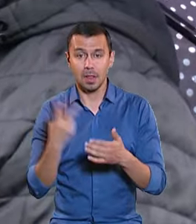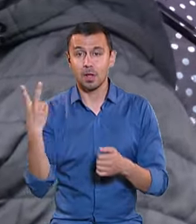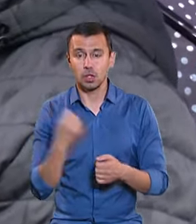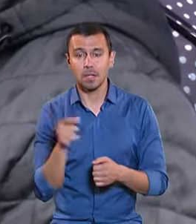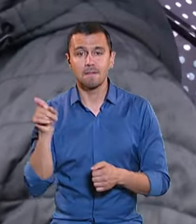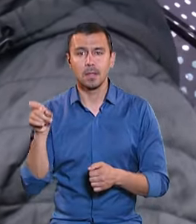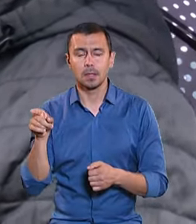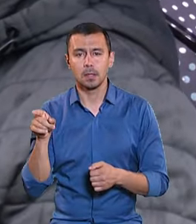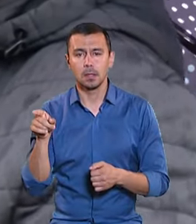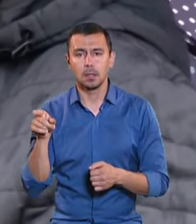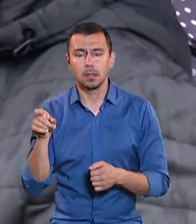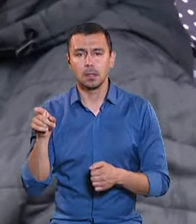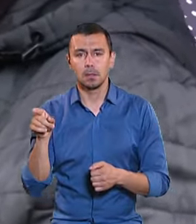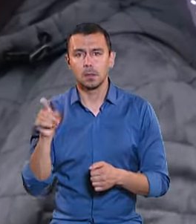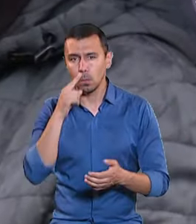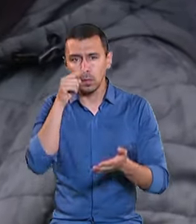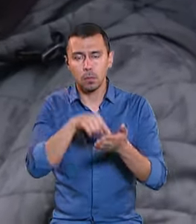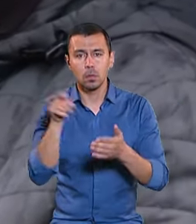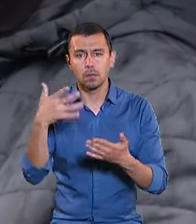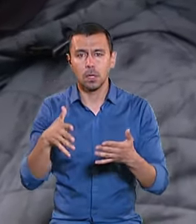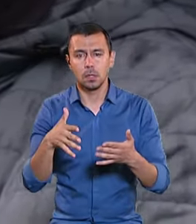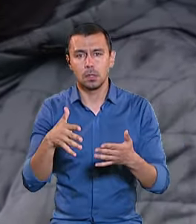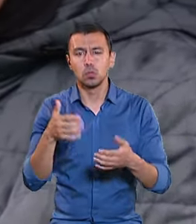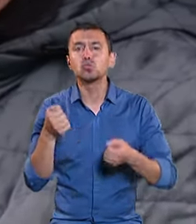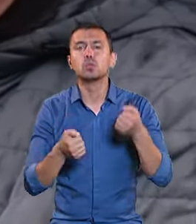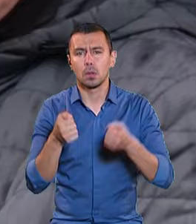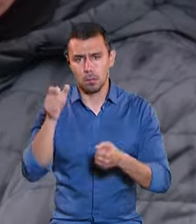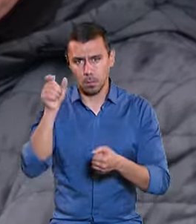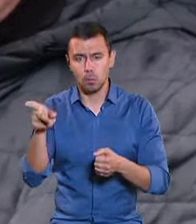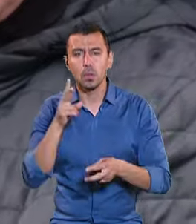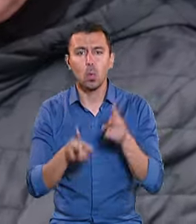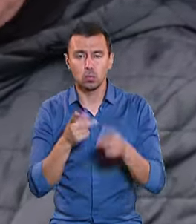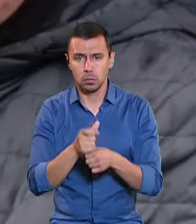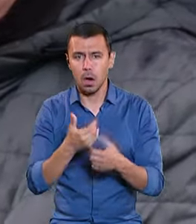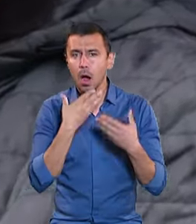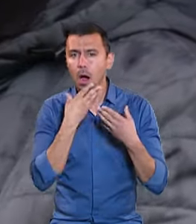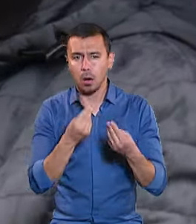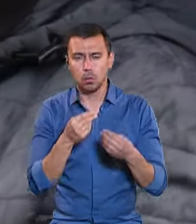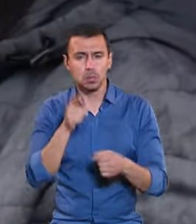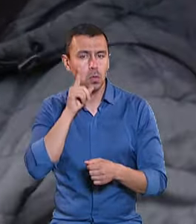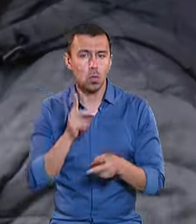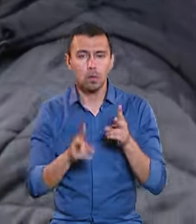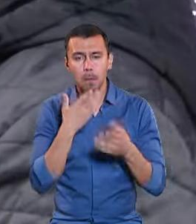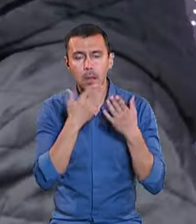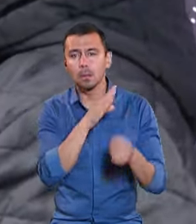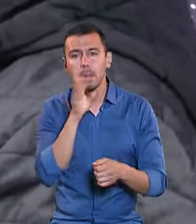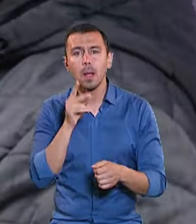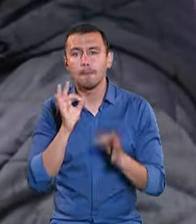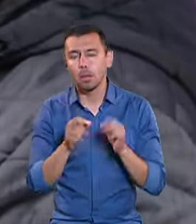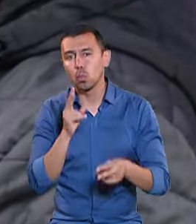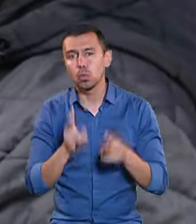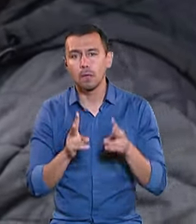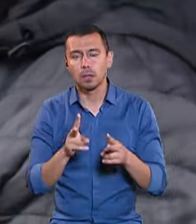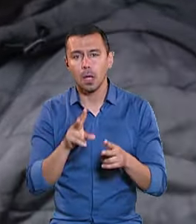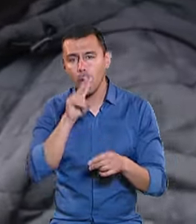він, і це він потрапив туди вже штурманом. Ну там він був на кухні, дуже гарно готував, питався маму, як готувати